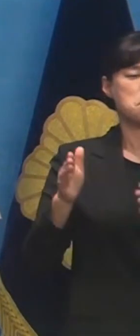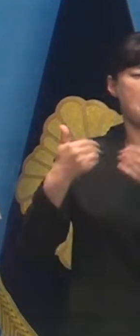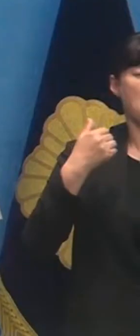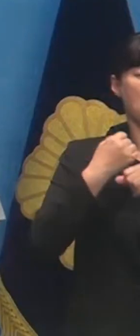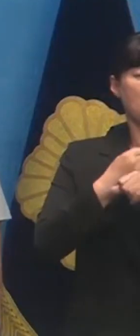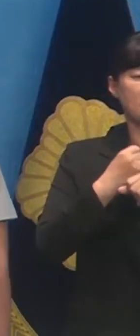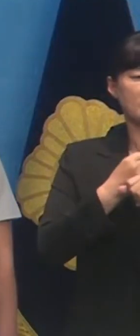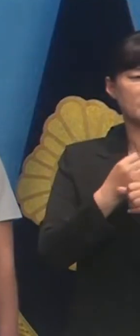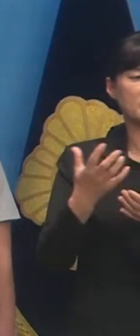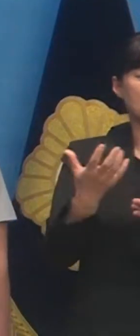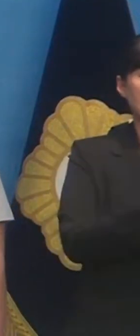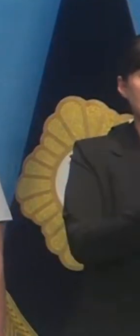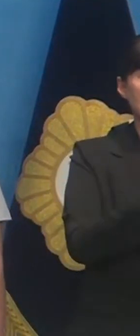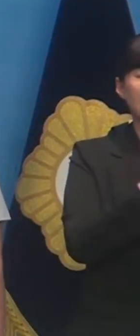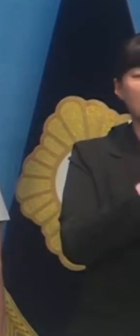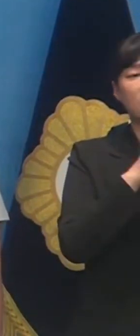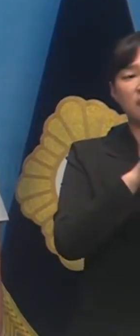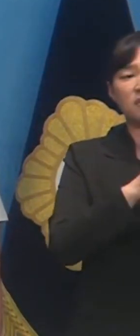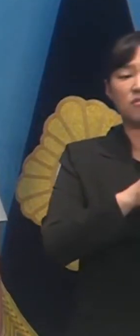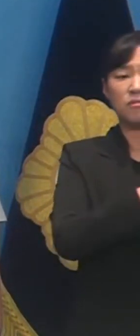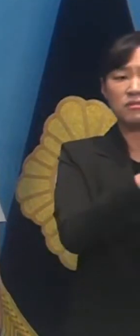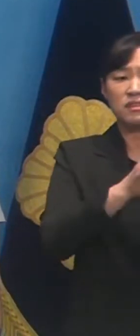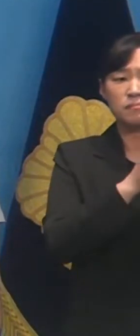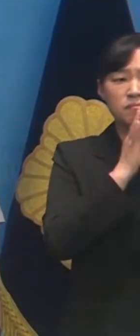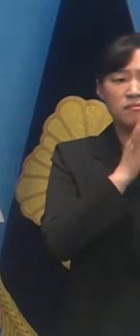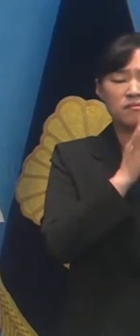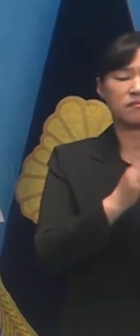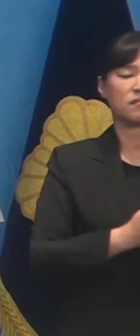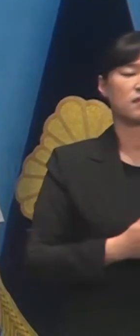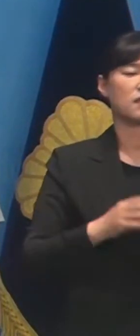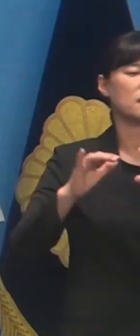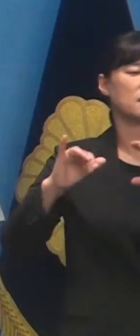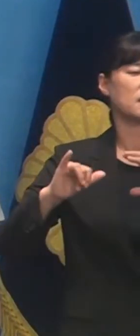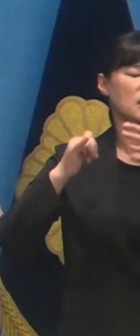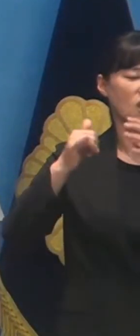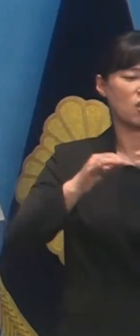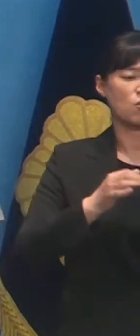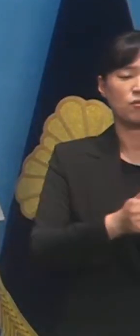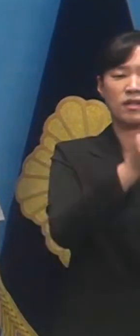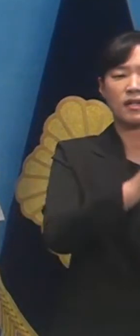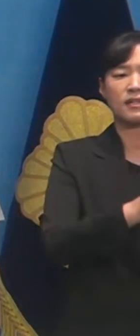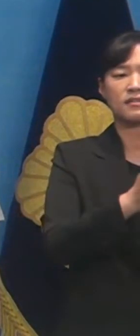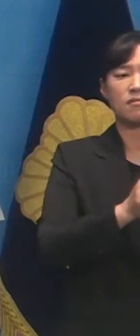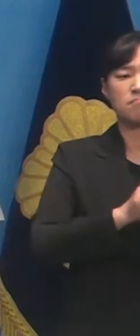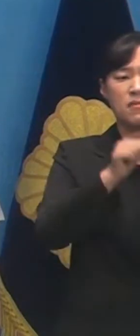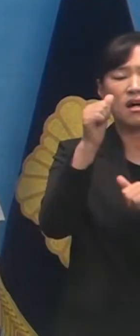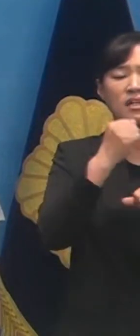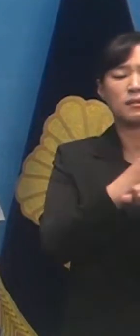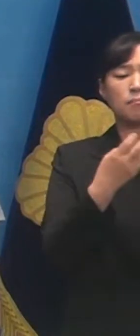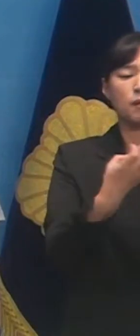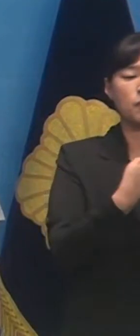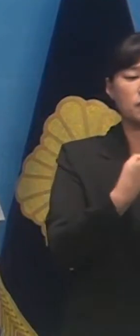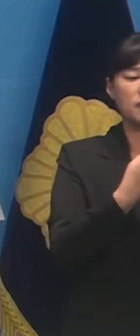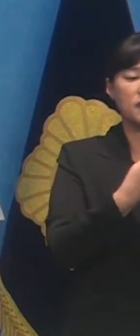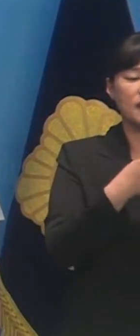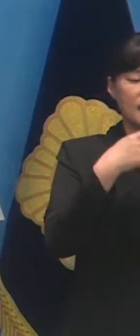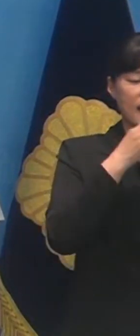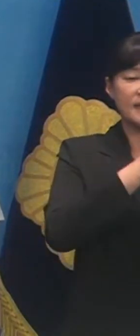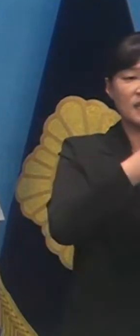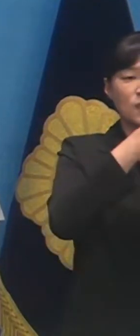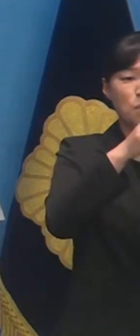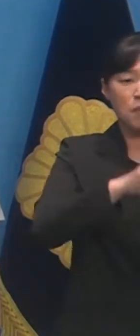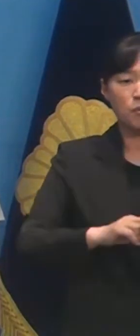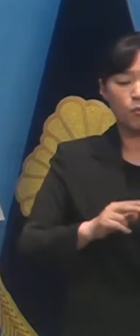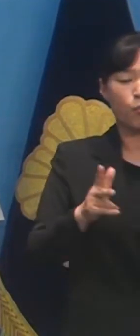협박하는 약한 경제였습니까? 세계 경쟁에서 살아남는 길이 고작 자산 매각과